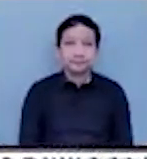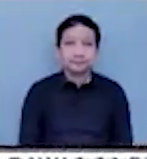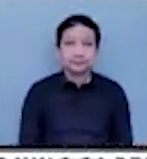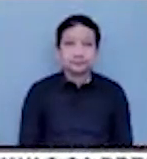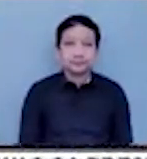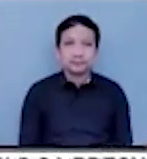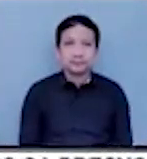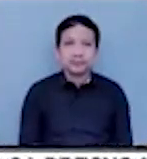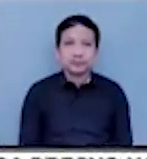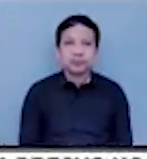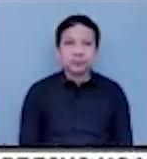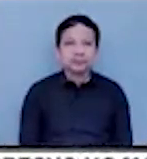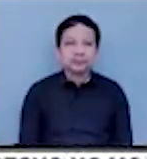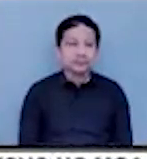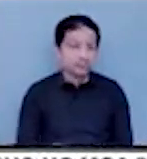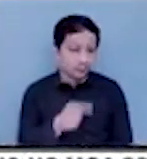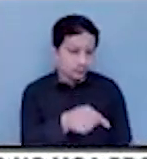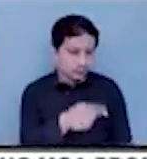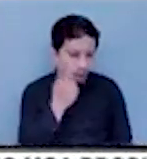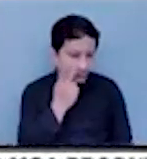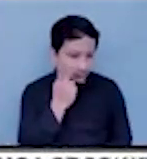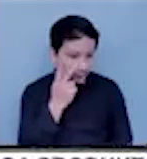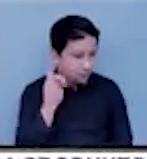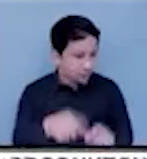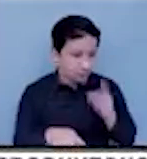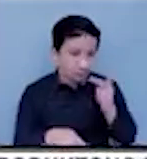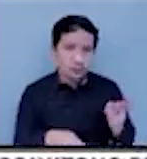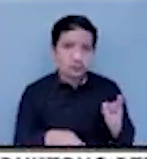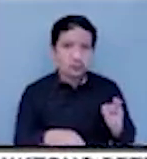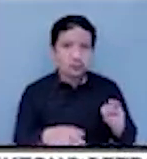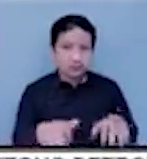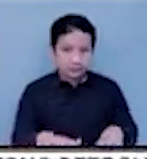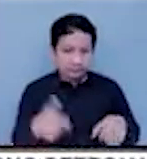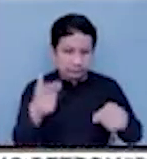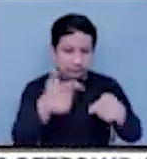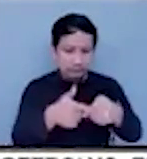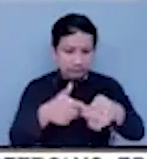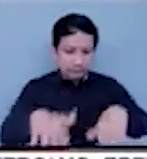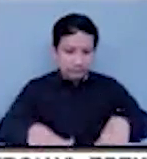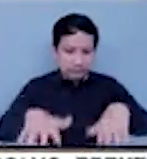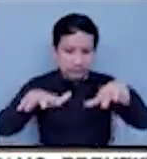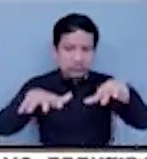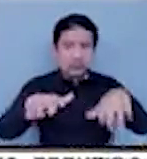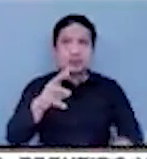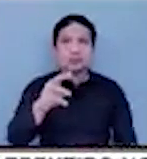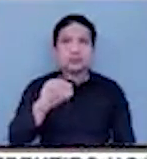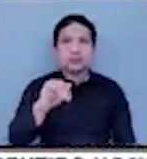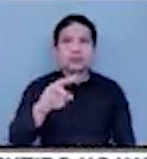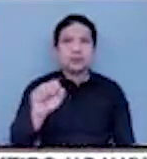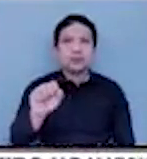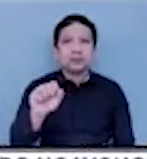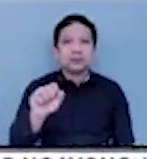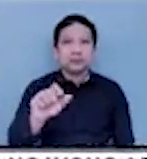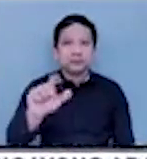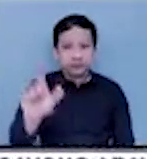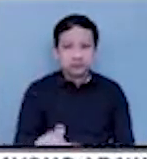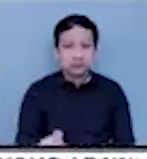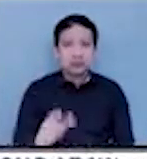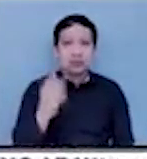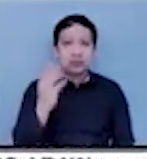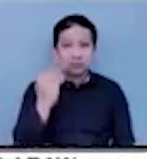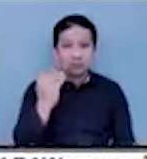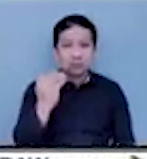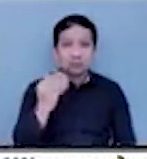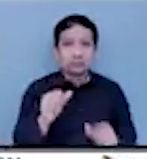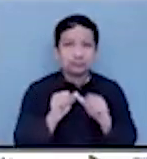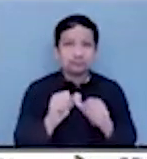Halos hindi na makita ang gas station na ito sa Oroquieta City sa Misamis Occidental na nalubog sa baha dahil sa walang patid na